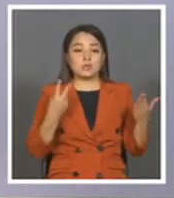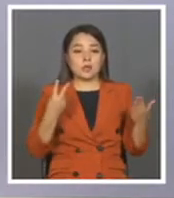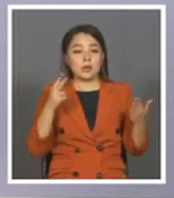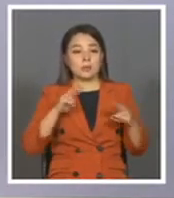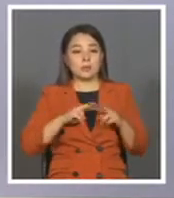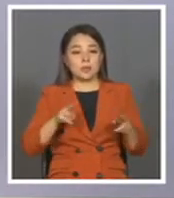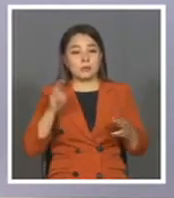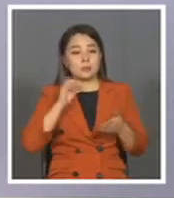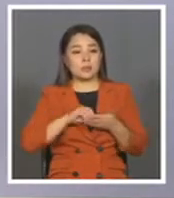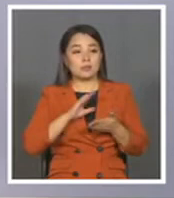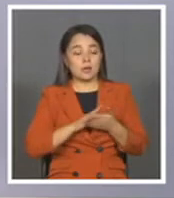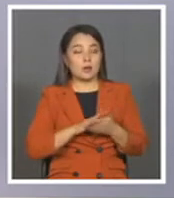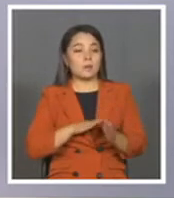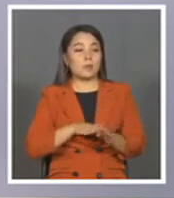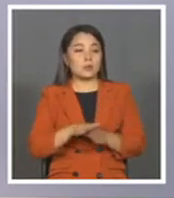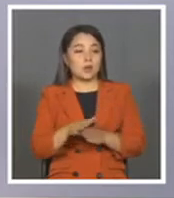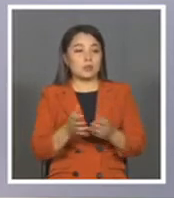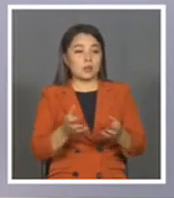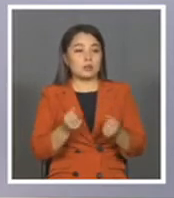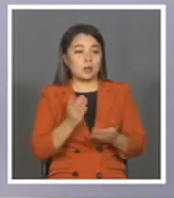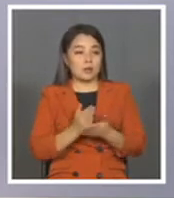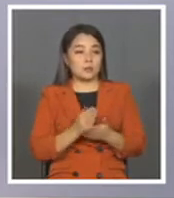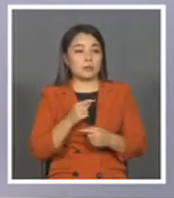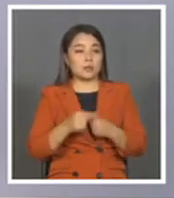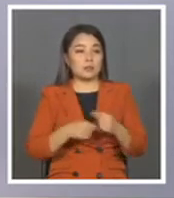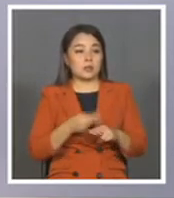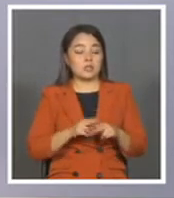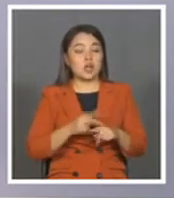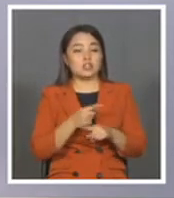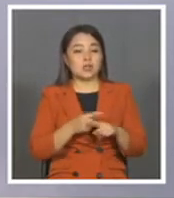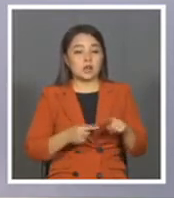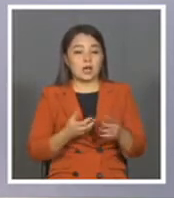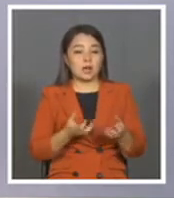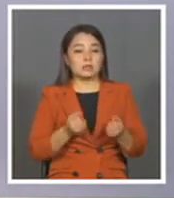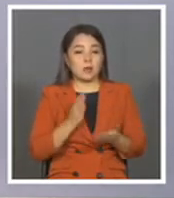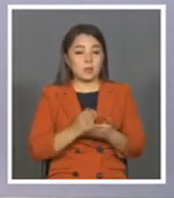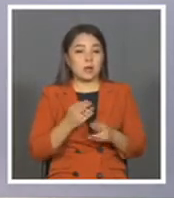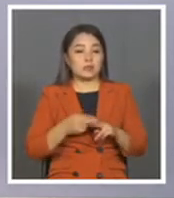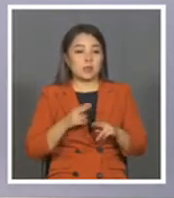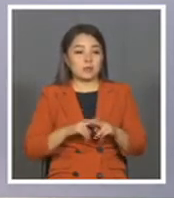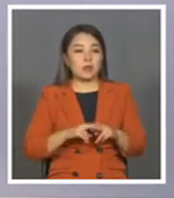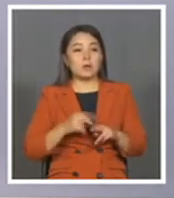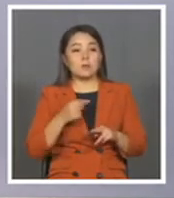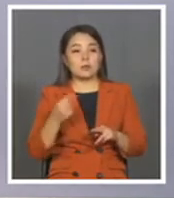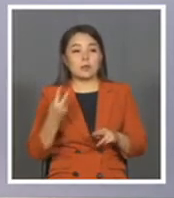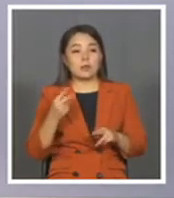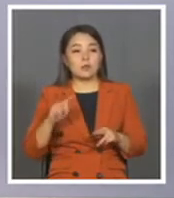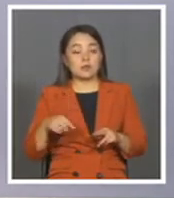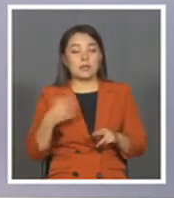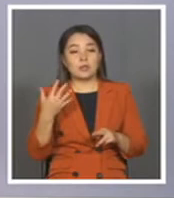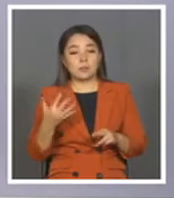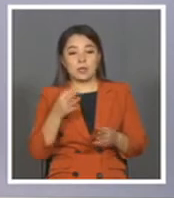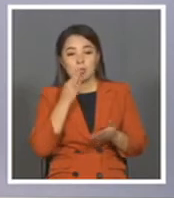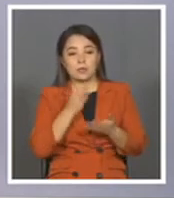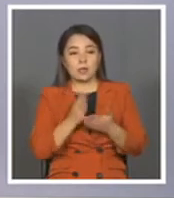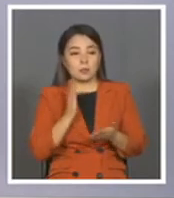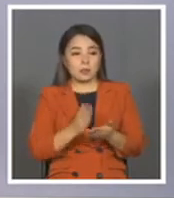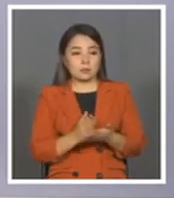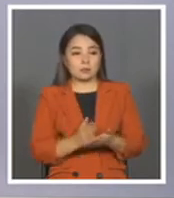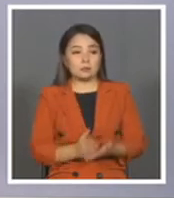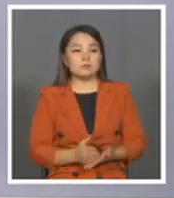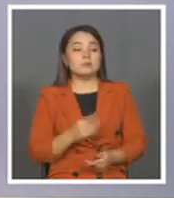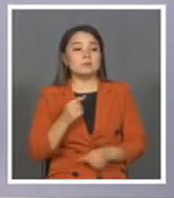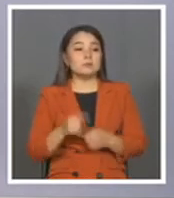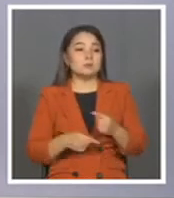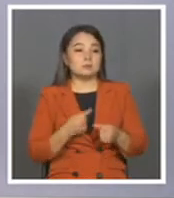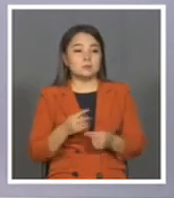кесінді бүтіндей алынып, келесі бірлік кесіндінің жартысы алынған. Демек, минус 2,5 болады. Және